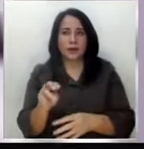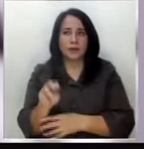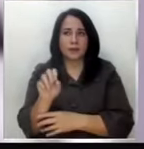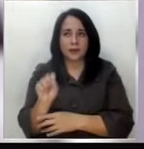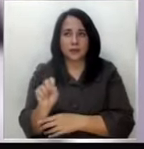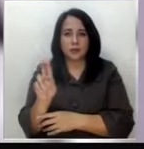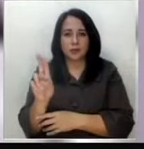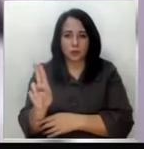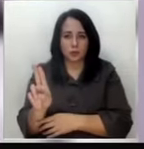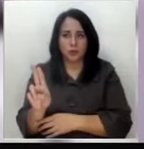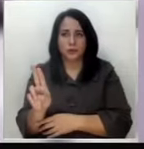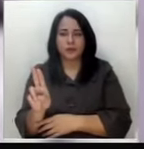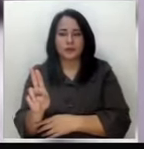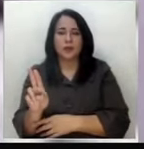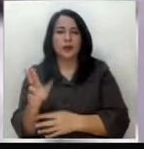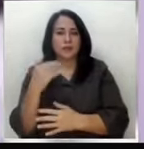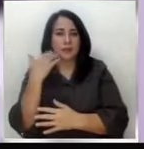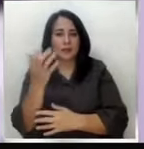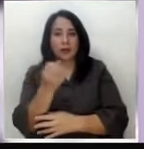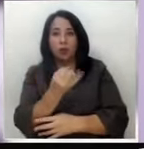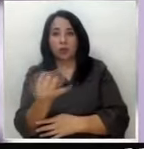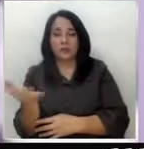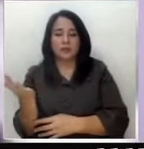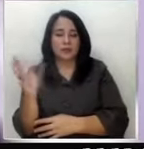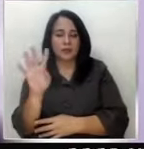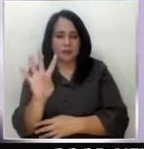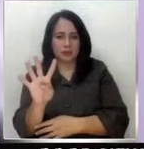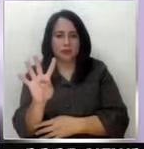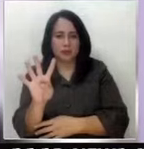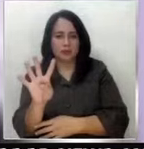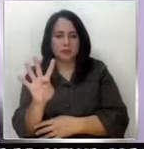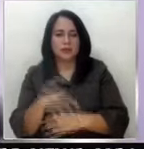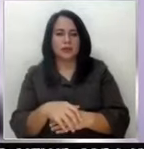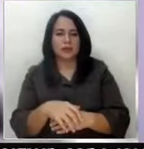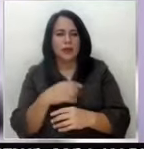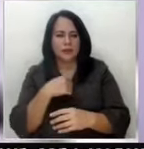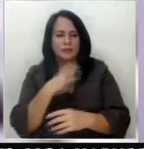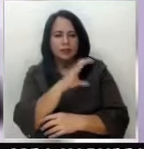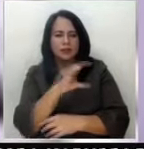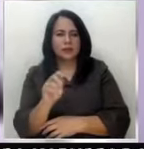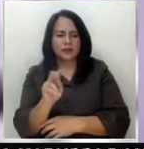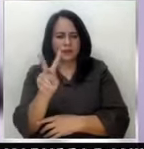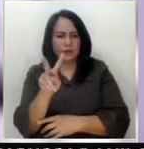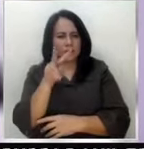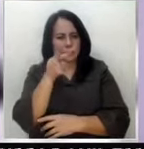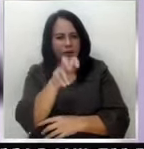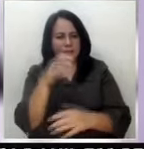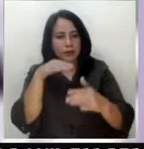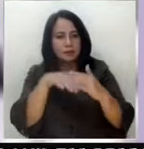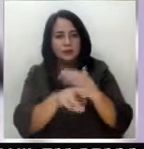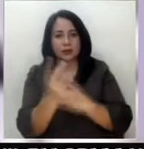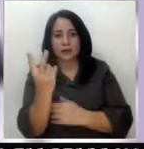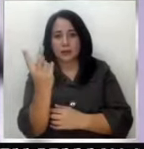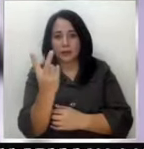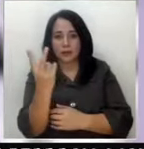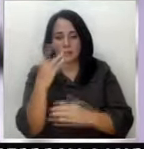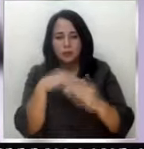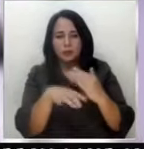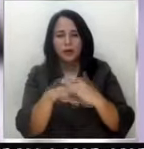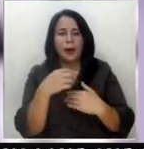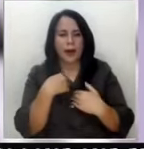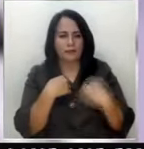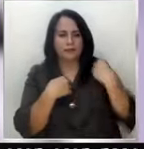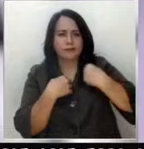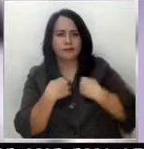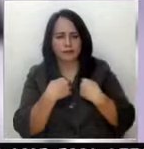University na ikinasawi ng 4 na katao. Susi rin ngayon ang CCTV kung saan kita ang pagpasok ng 2 lalaki na may bitbit na bag sa